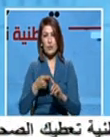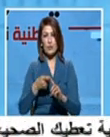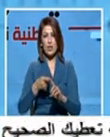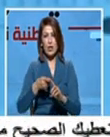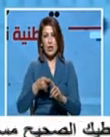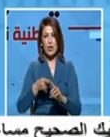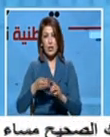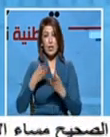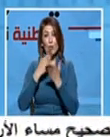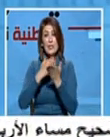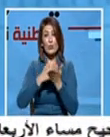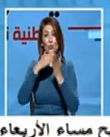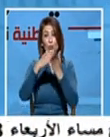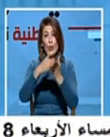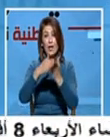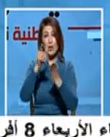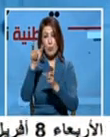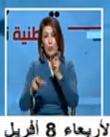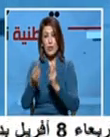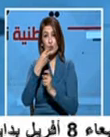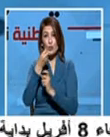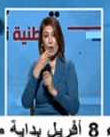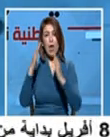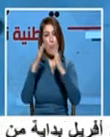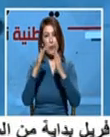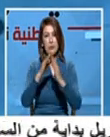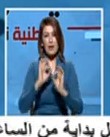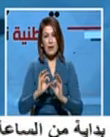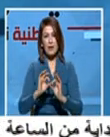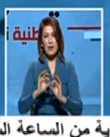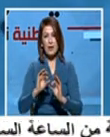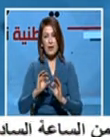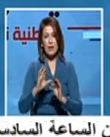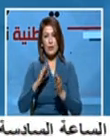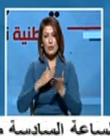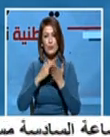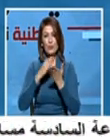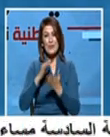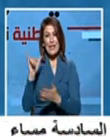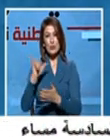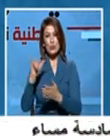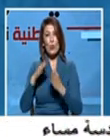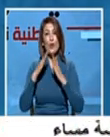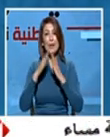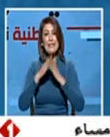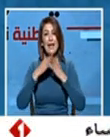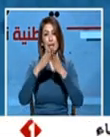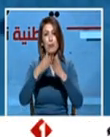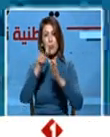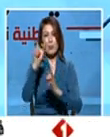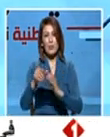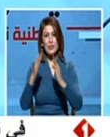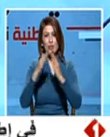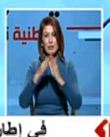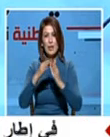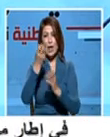يوصل له دواه للدار، معناها الادويه الخصوصيه نتاعو فماش لو ريسك دو سينيمون. هذوما شكون وصلهم؟ شنو سمعني؟ شكون وصلهم؟